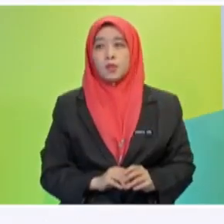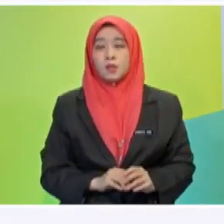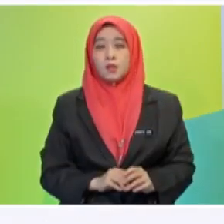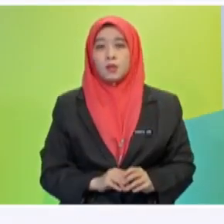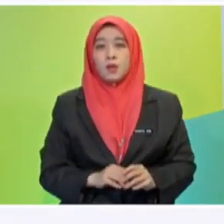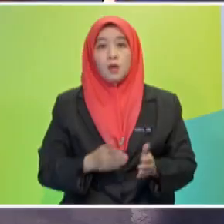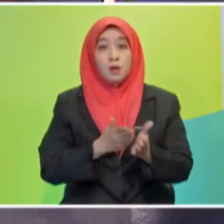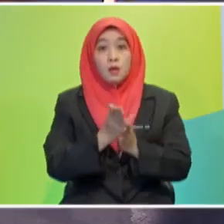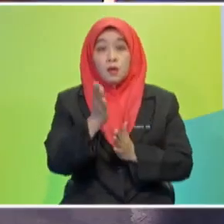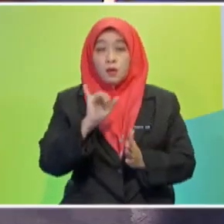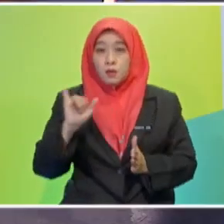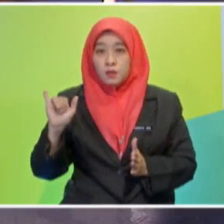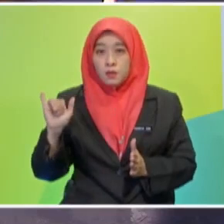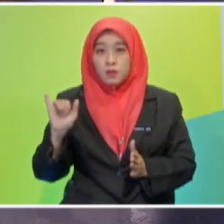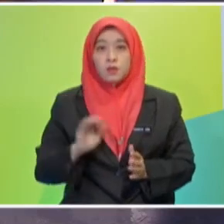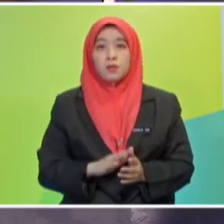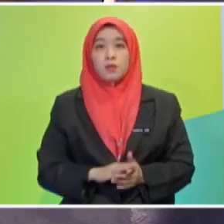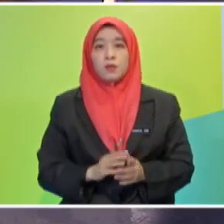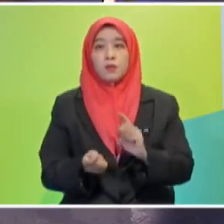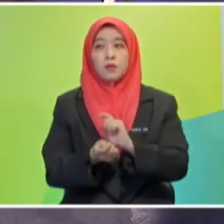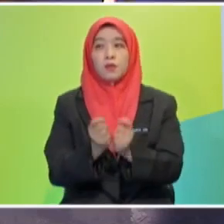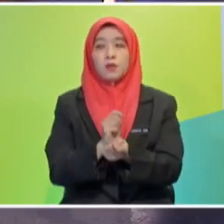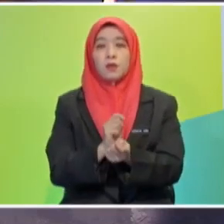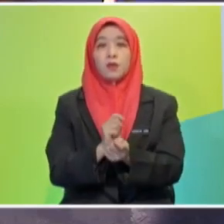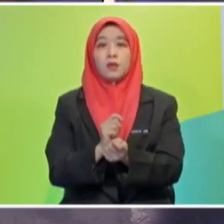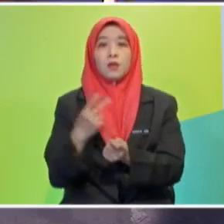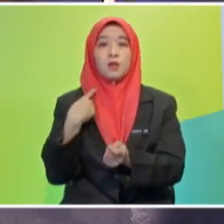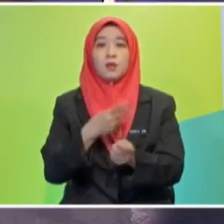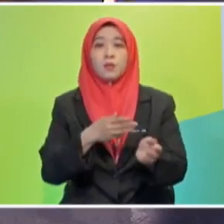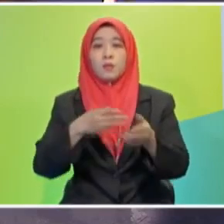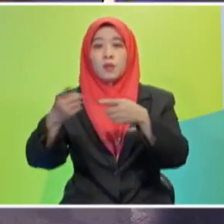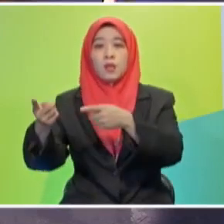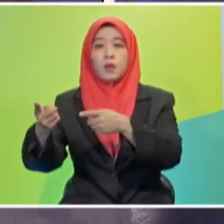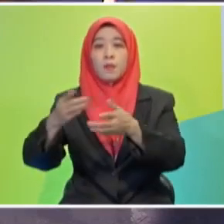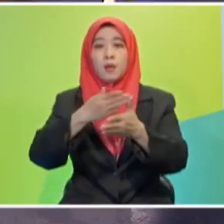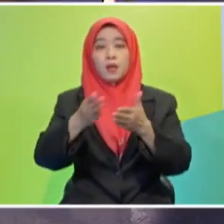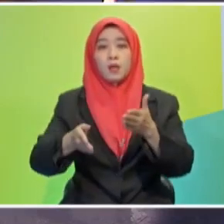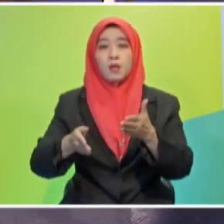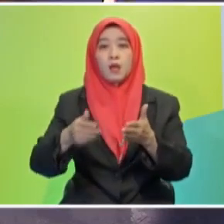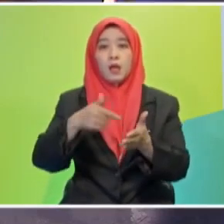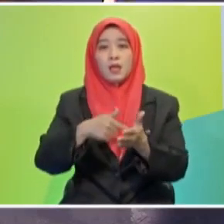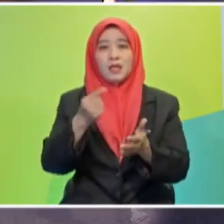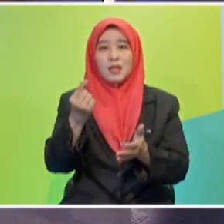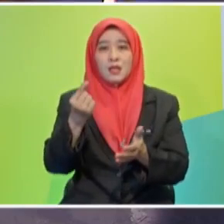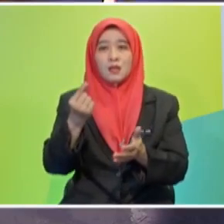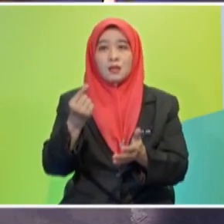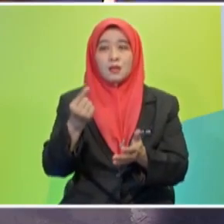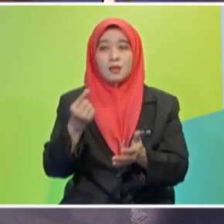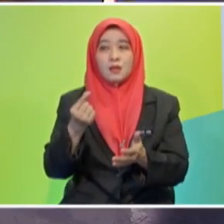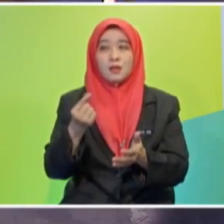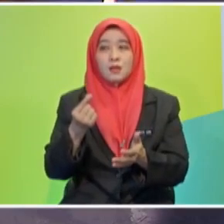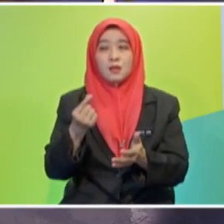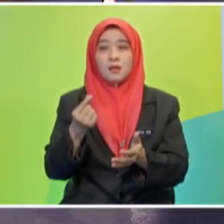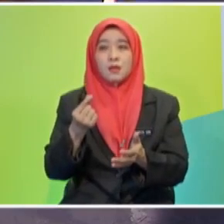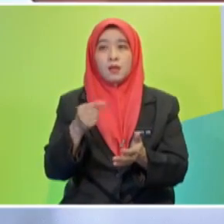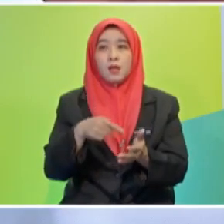Okey, seterusnya kita akan ke bahagian yang ini. Okey, lagi sikit man. Okey, yang ini.